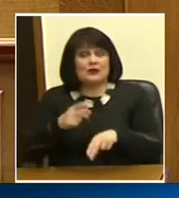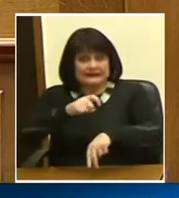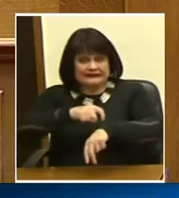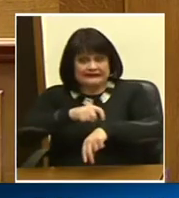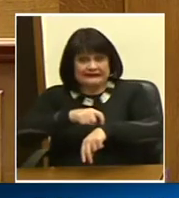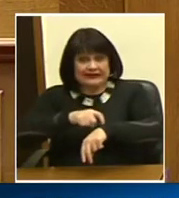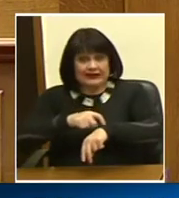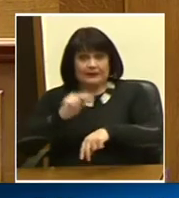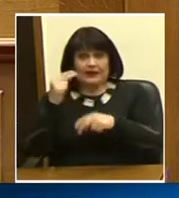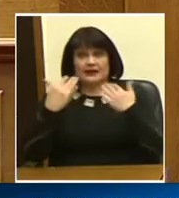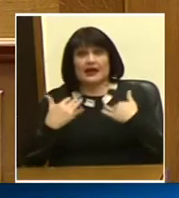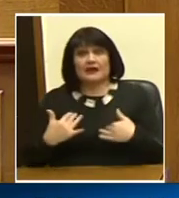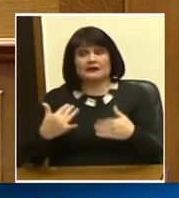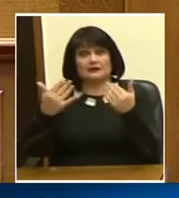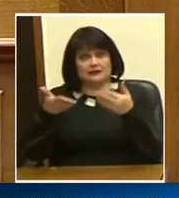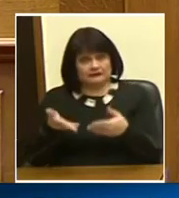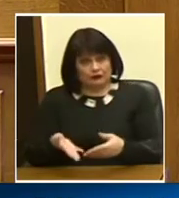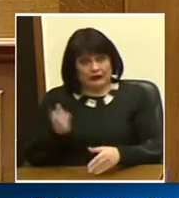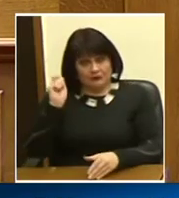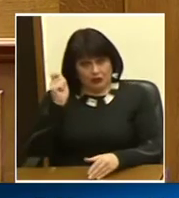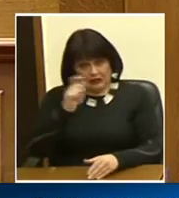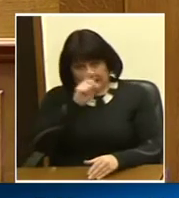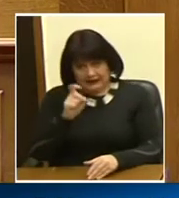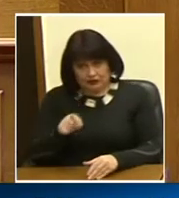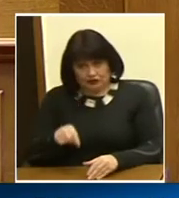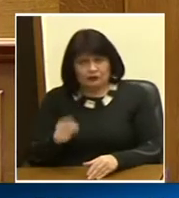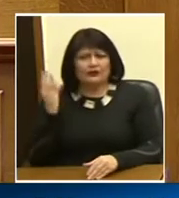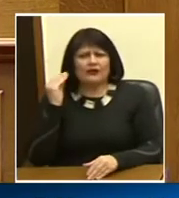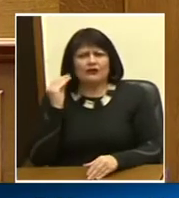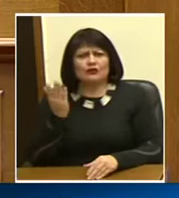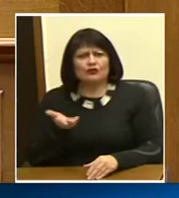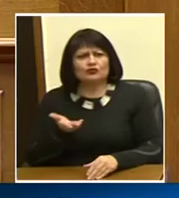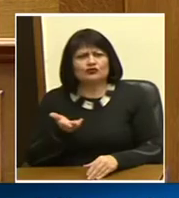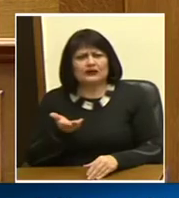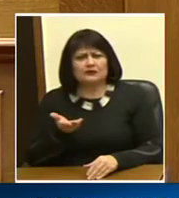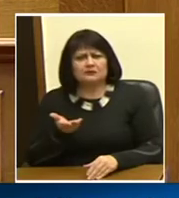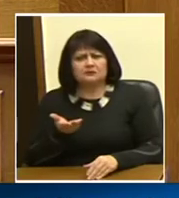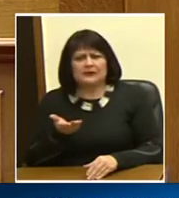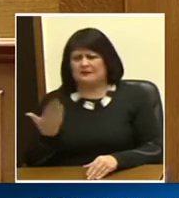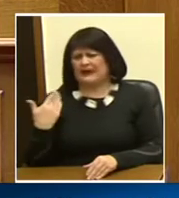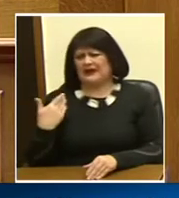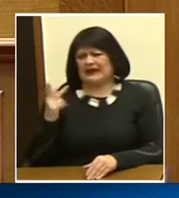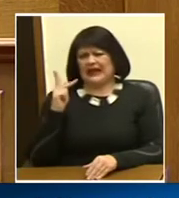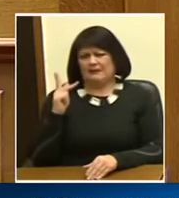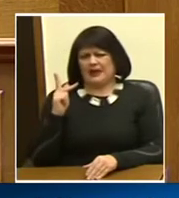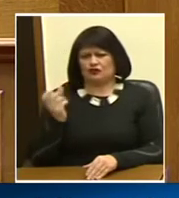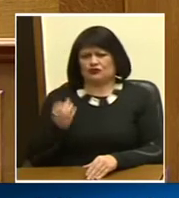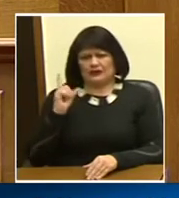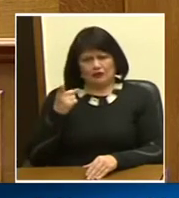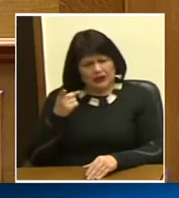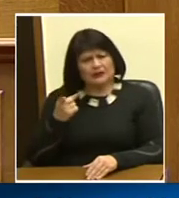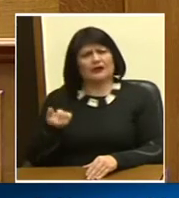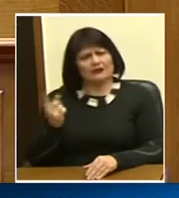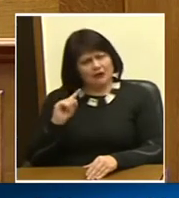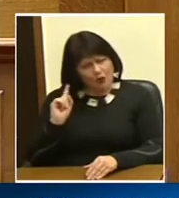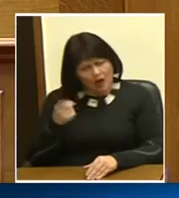του κοινοβουλευτικού και πολιτικού βίου, άκουσα αμέσως και από την προηγούμενη ομιλήτρια αλλά και από